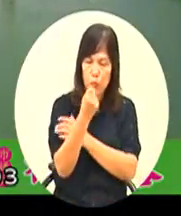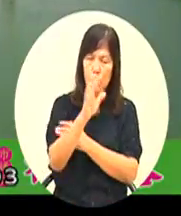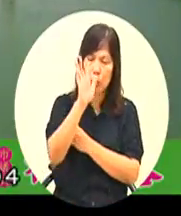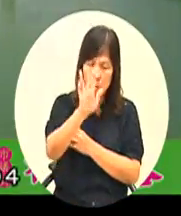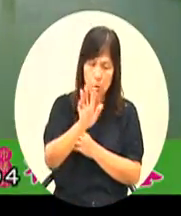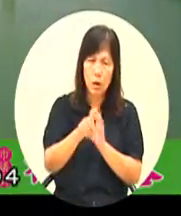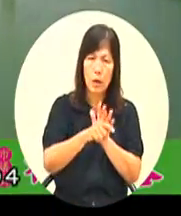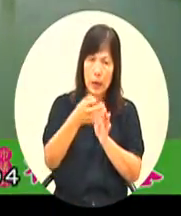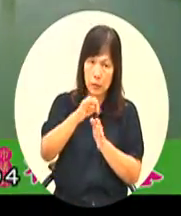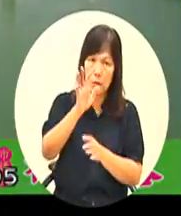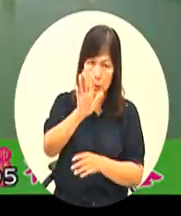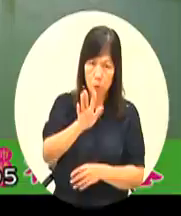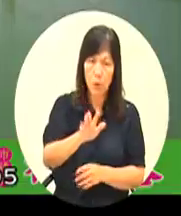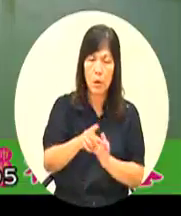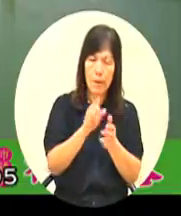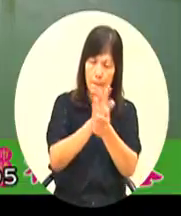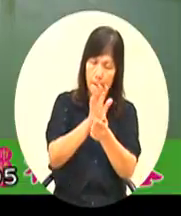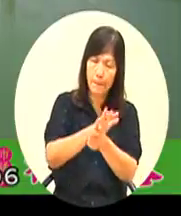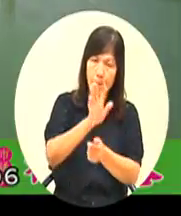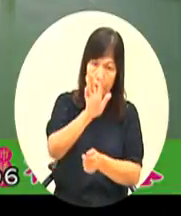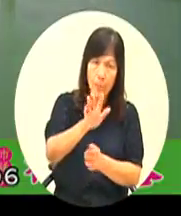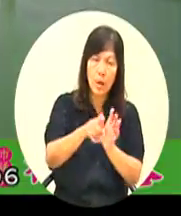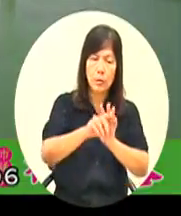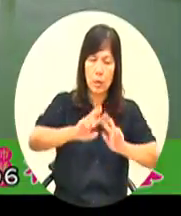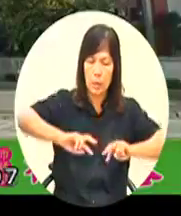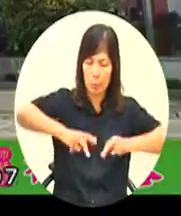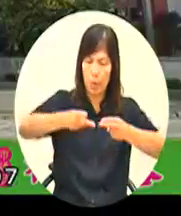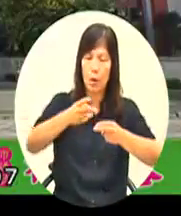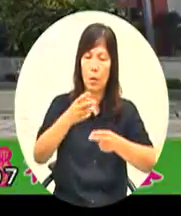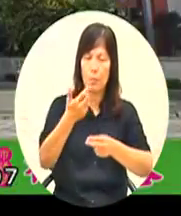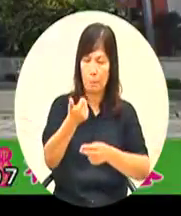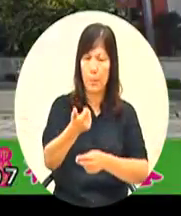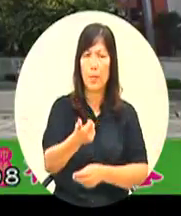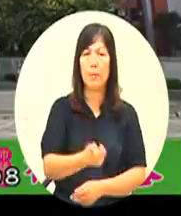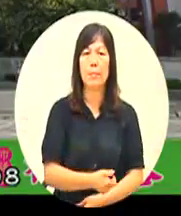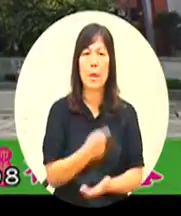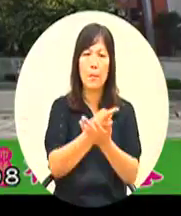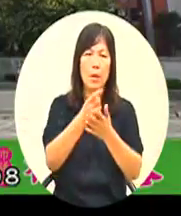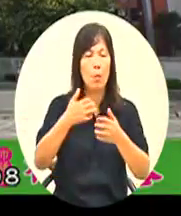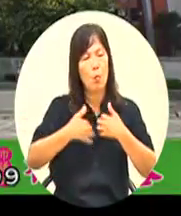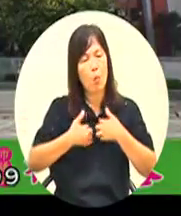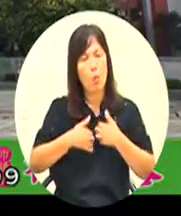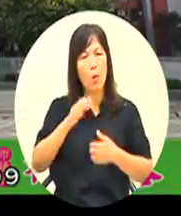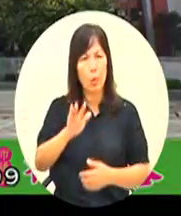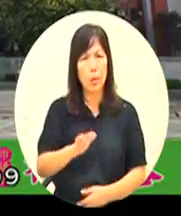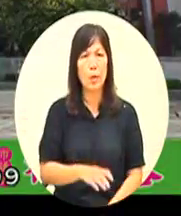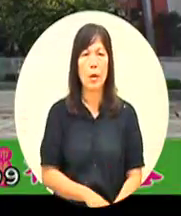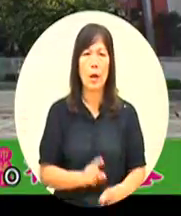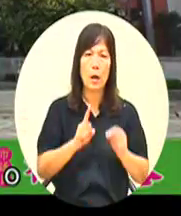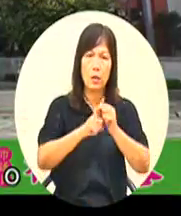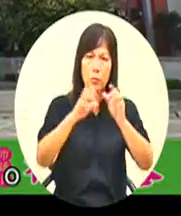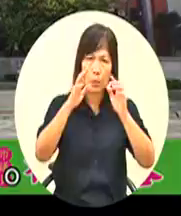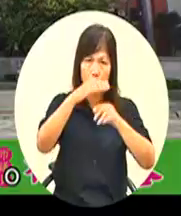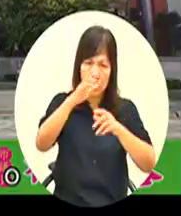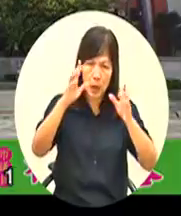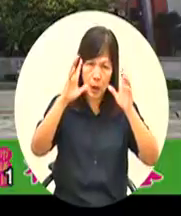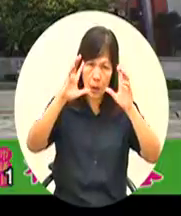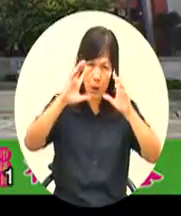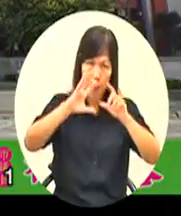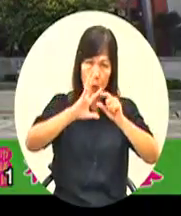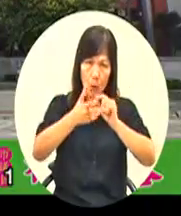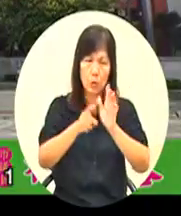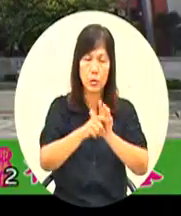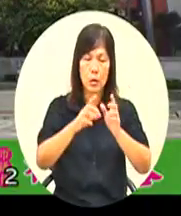有预算挹注，结果他们现在弄得很好了哈大家都讲欢喜哈中山国中他的大礼堂老旧